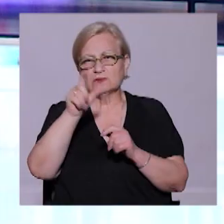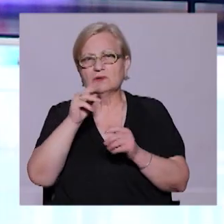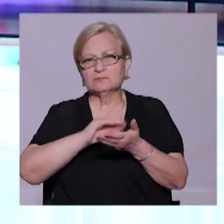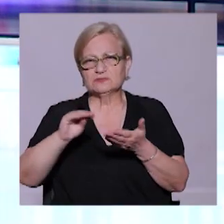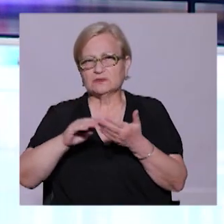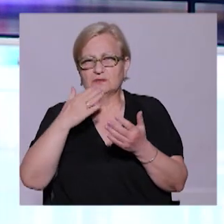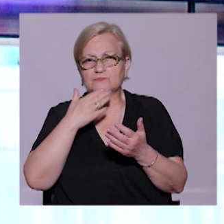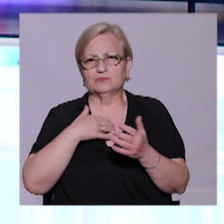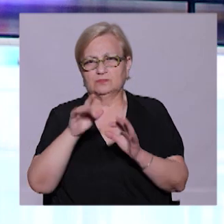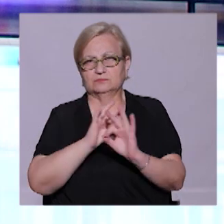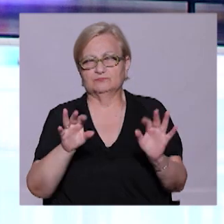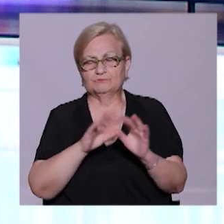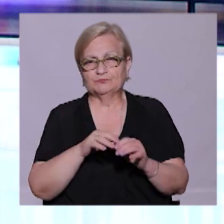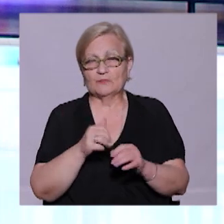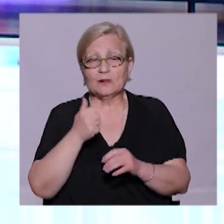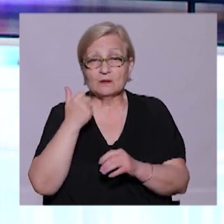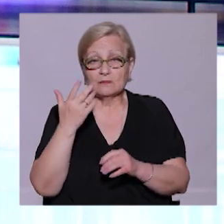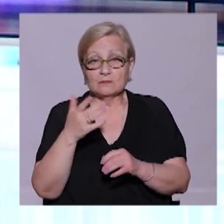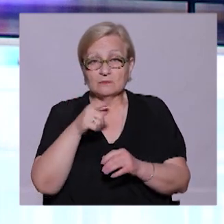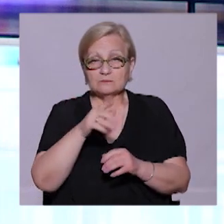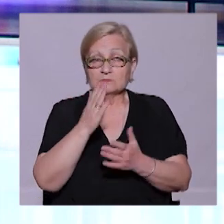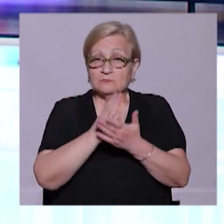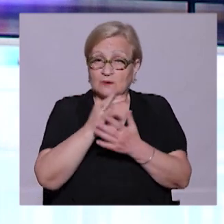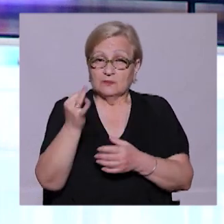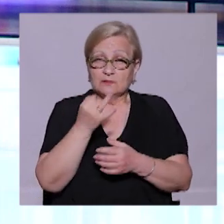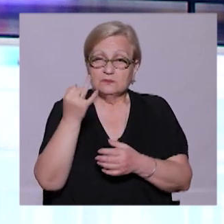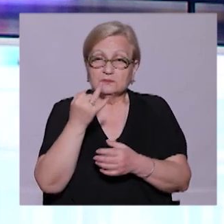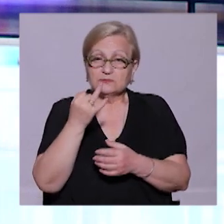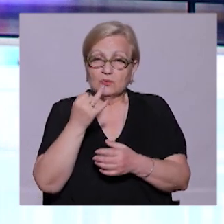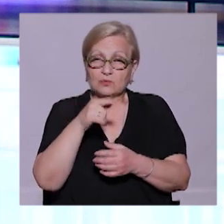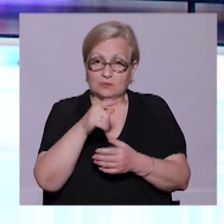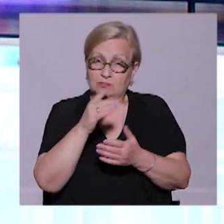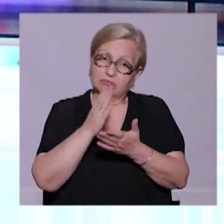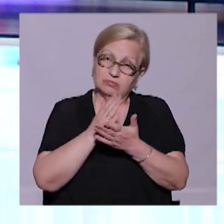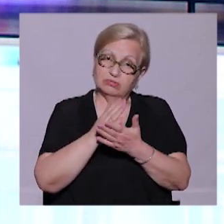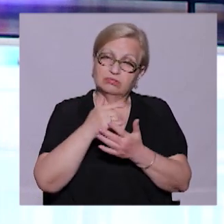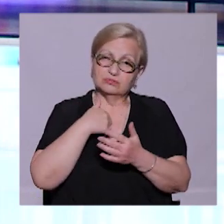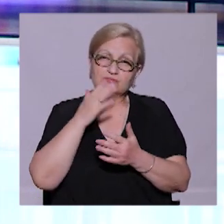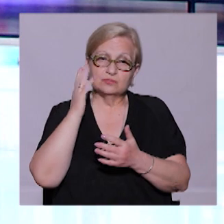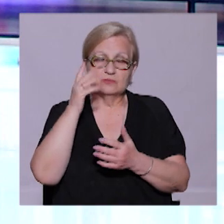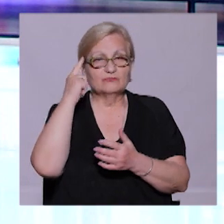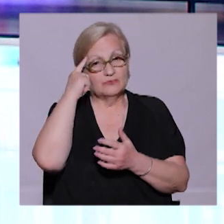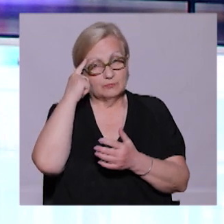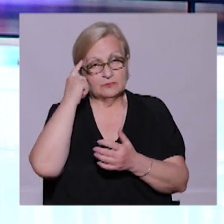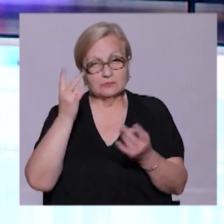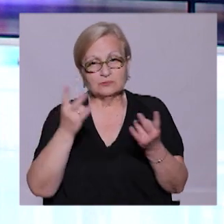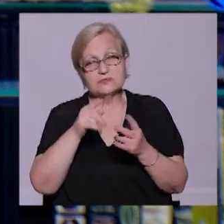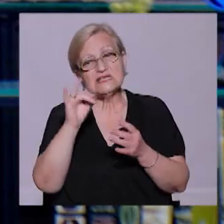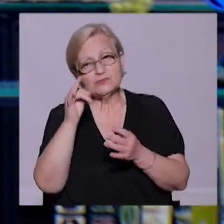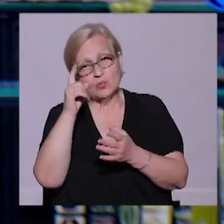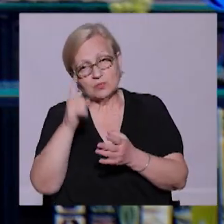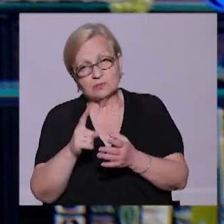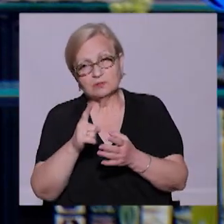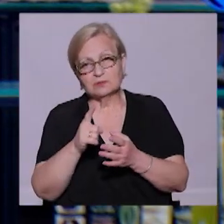წერლებმა. რამდენად არის ისტორიული ეს რომანი, ამაზეც ვიფიქროთ ერთად